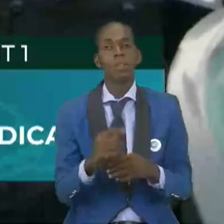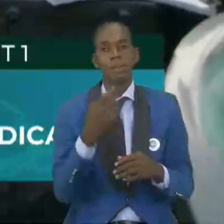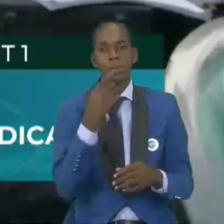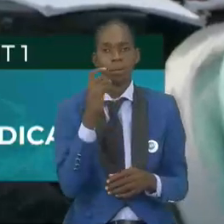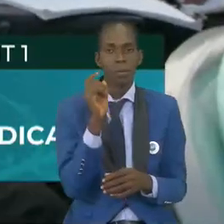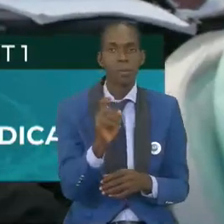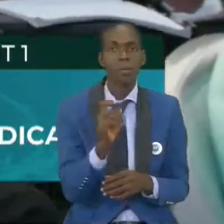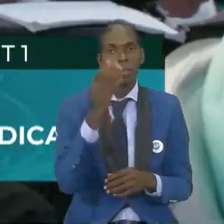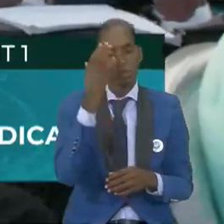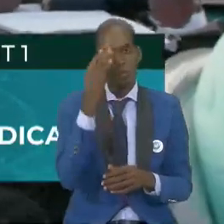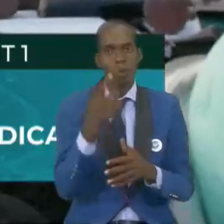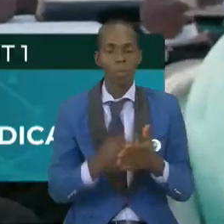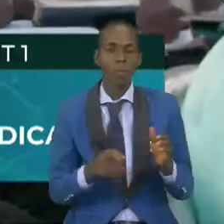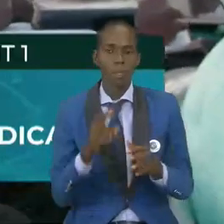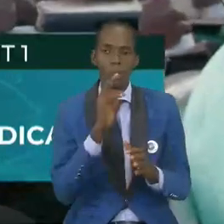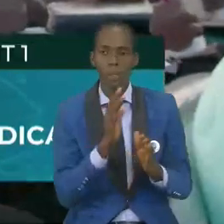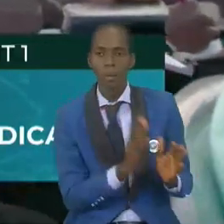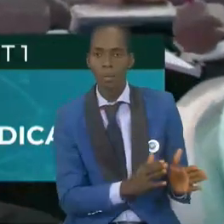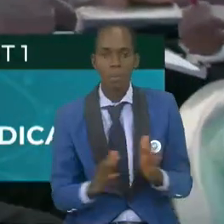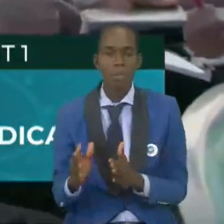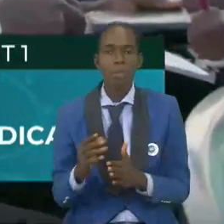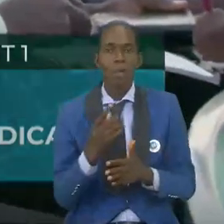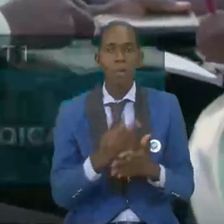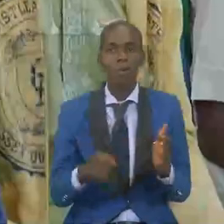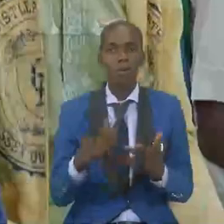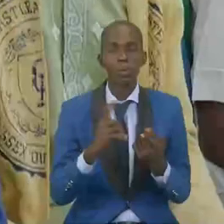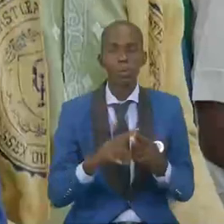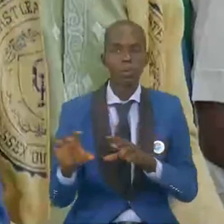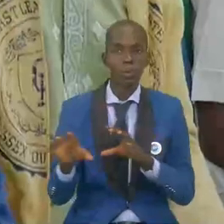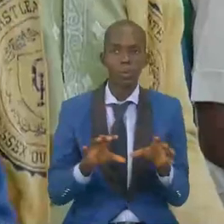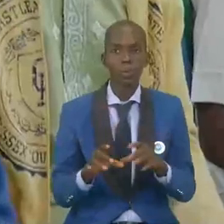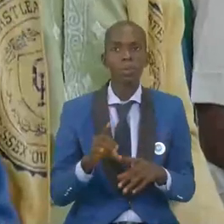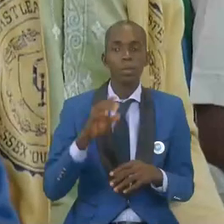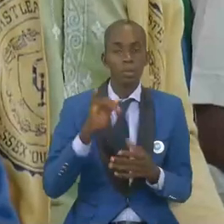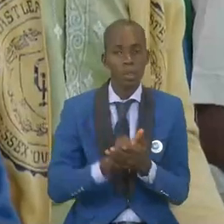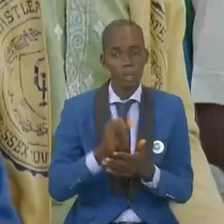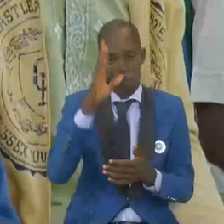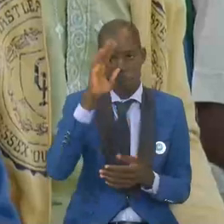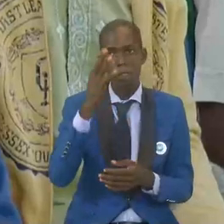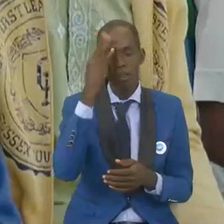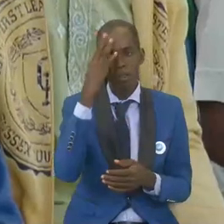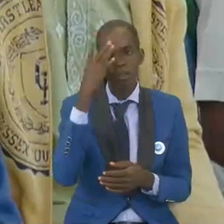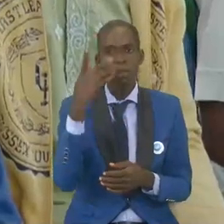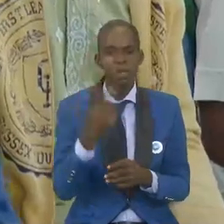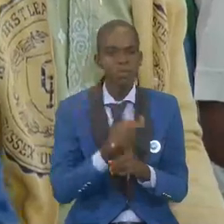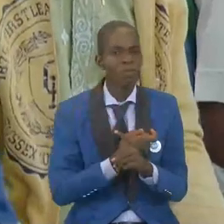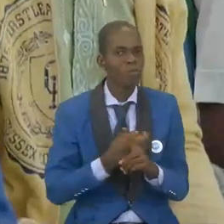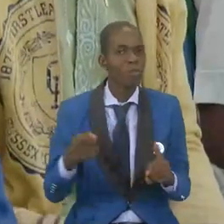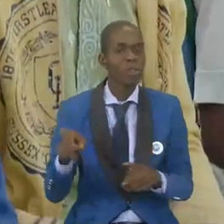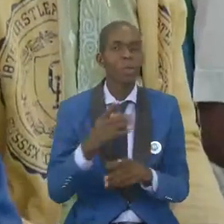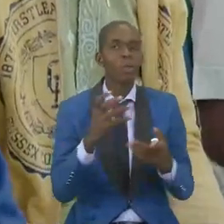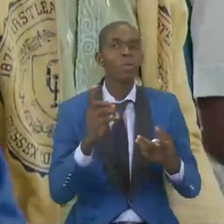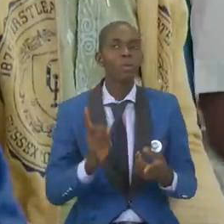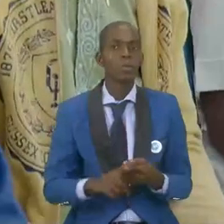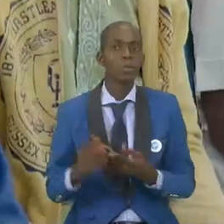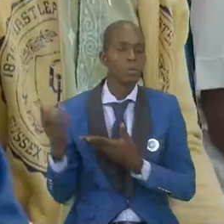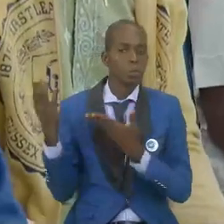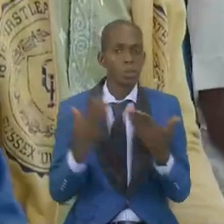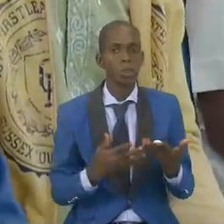connaissaient le décret, ils connaissaient le complot, ils savaient ce qu'ils planifiaient, ce qu'ils visaient.